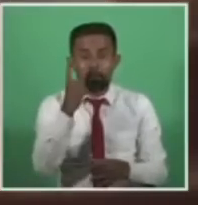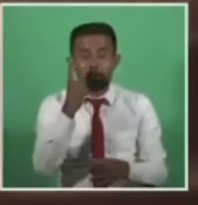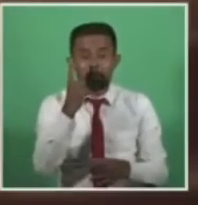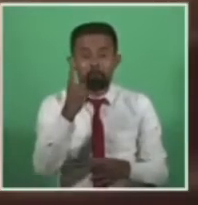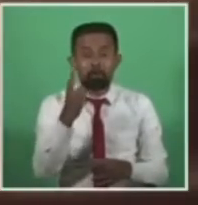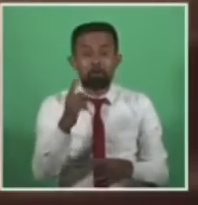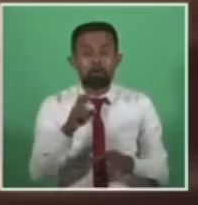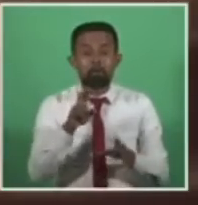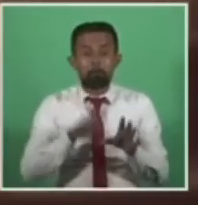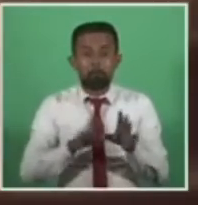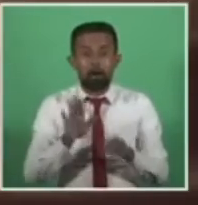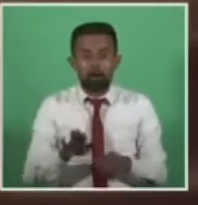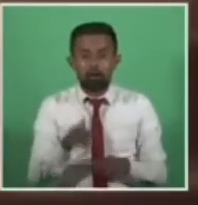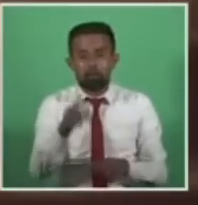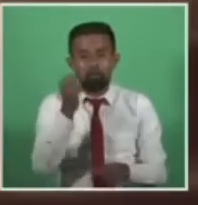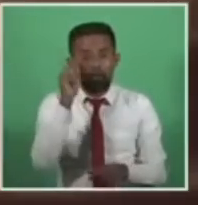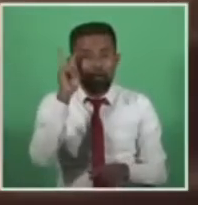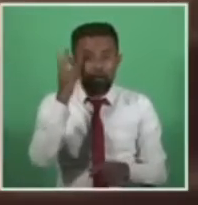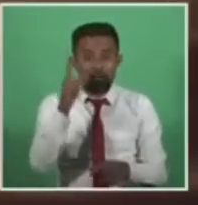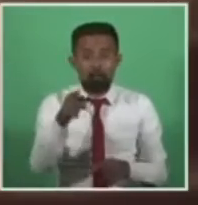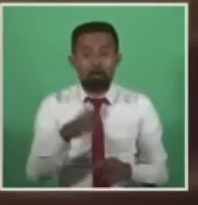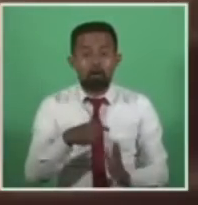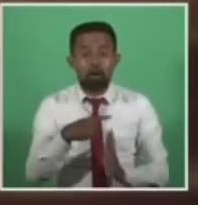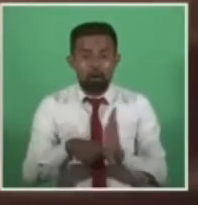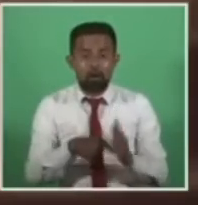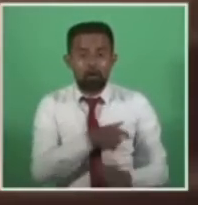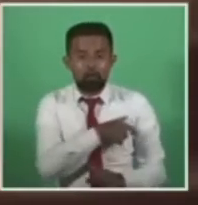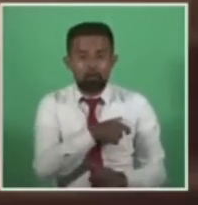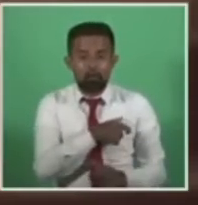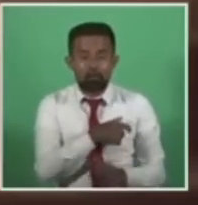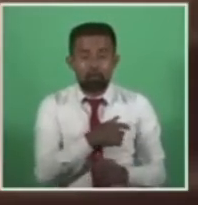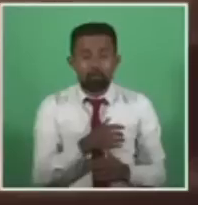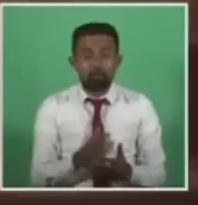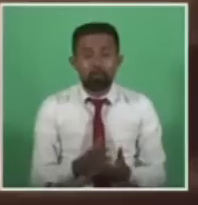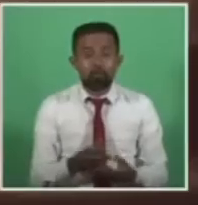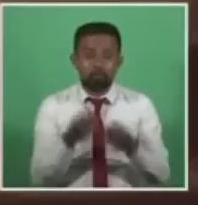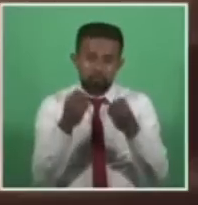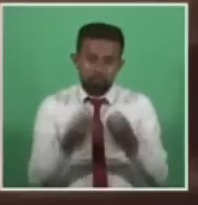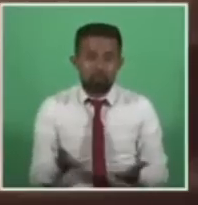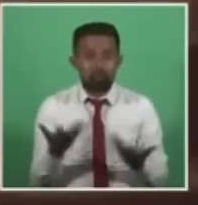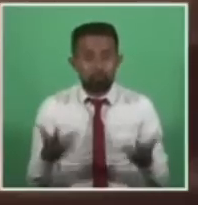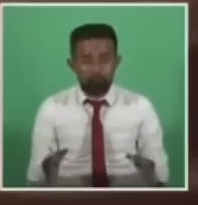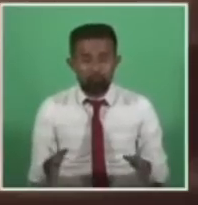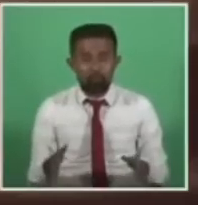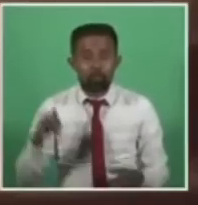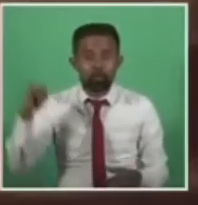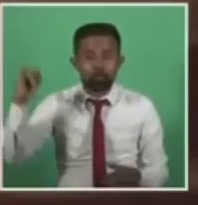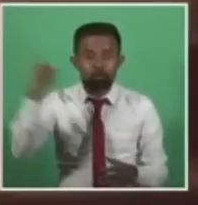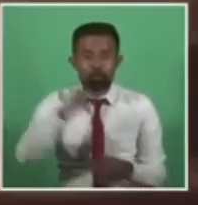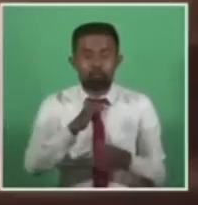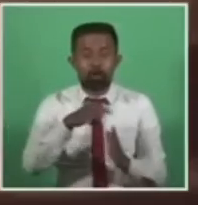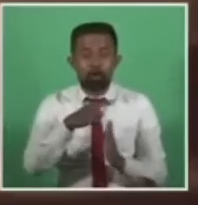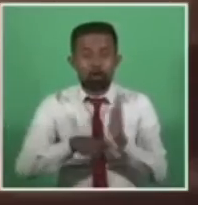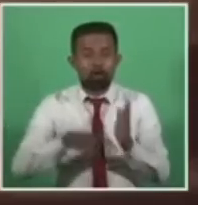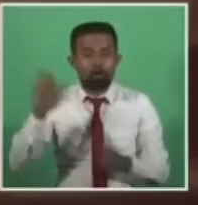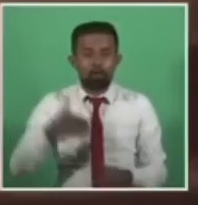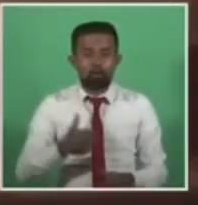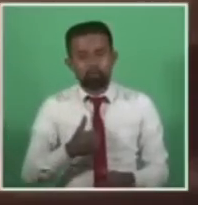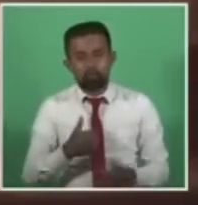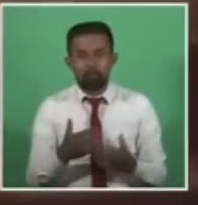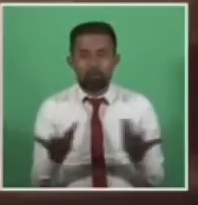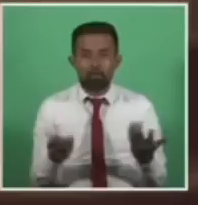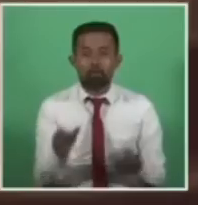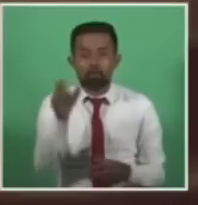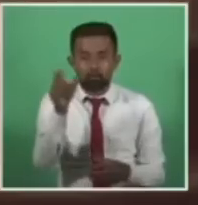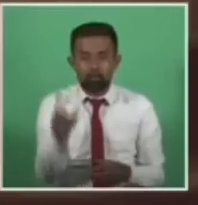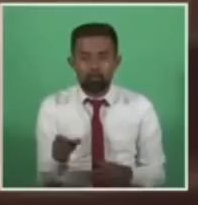තියෙන්නේ. ඔබතුමාගේ ආකල්ප, ඔබතුමා රටේ නායකයා, අච්චර ජන විනාශයක් වෙලත් ගුවන් යානයක නැගලා රටට එන්න උනන්දුවත් තිබුණා කියලා